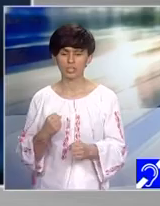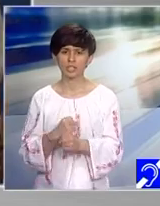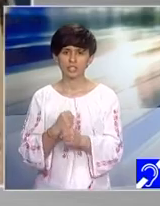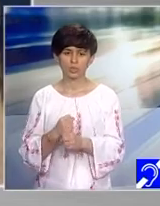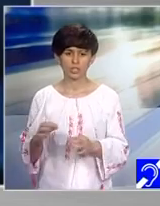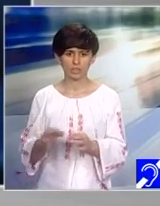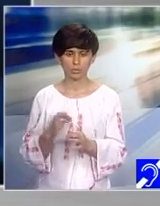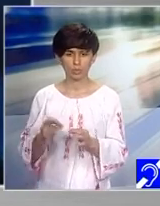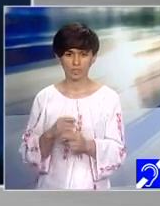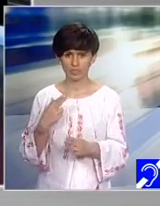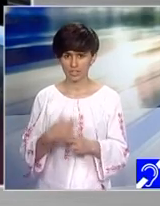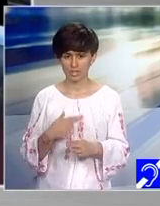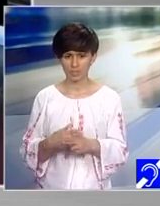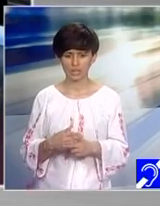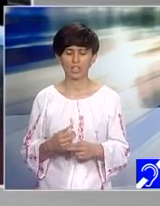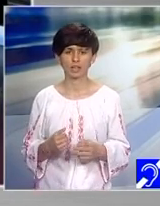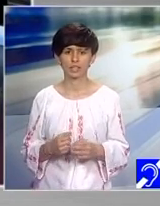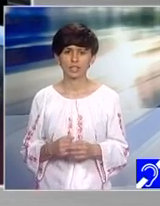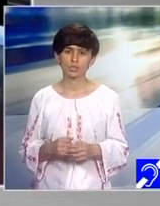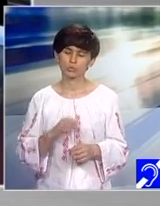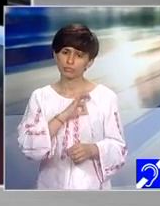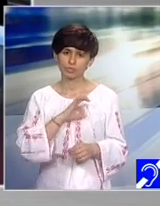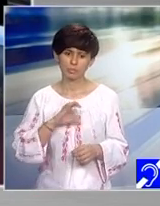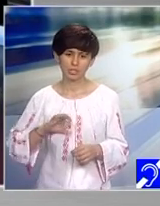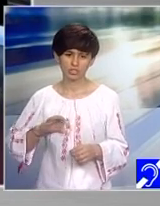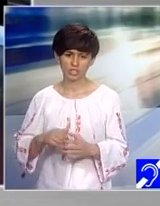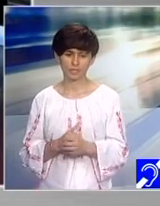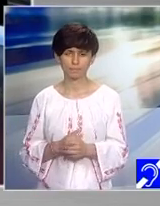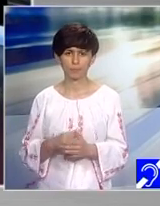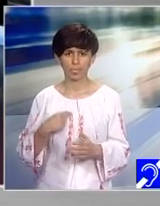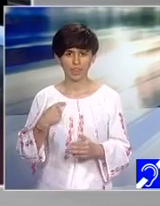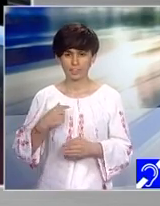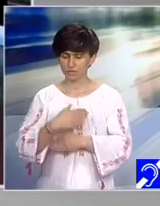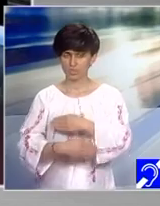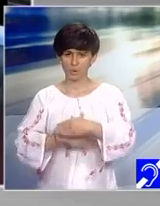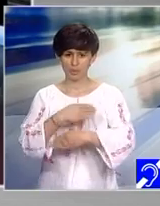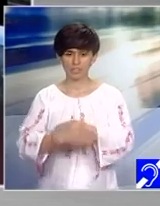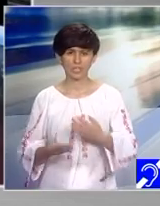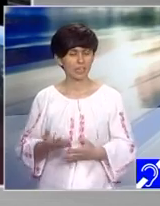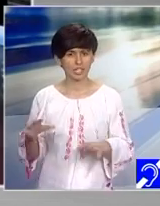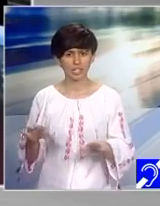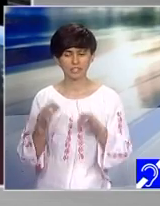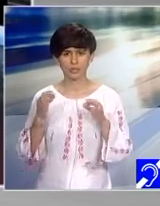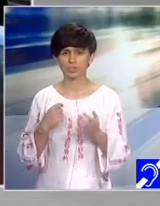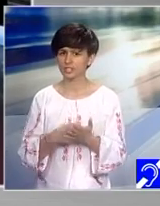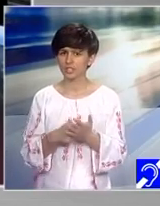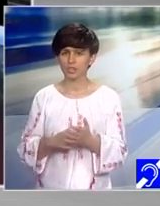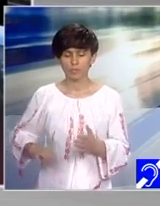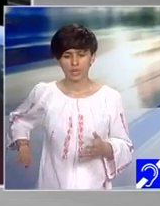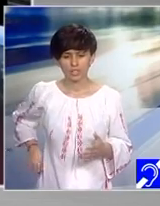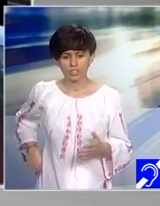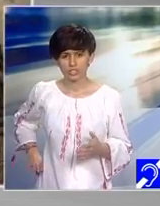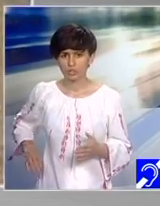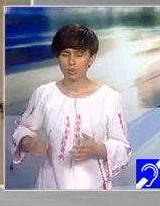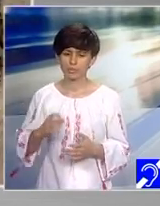cu paiete, sigur, acestea erau niște materiale care s-au găsit de cumpărat și doamnele de